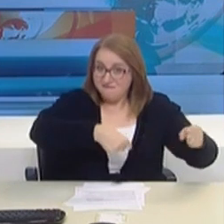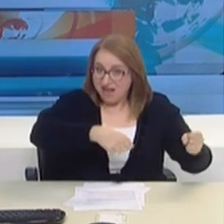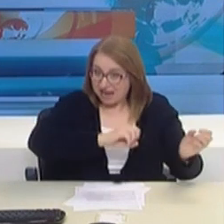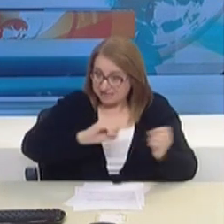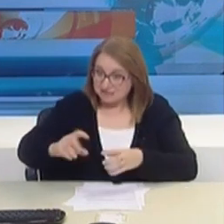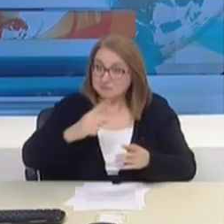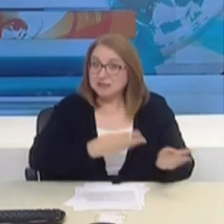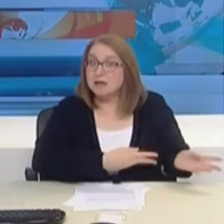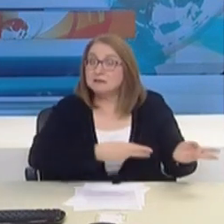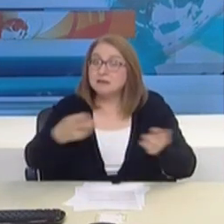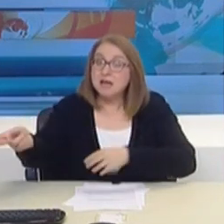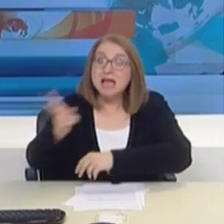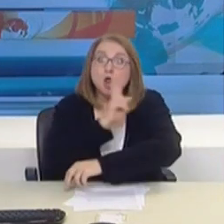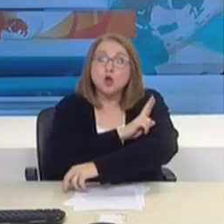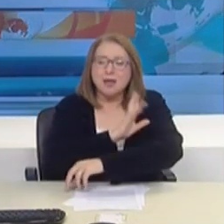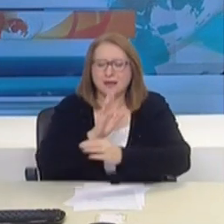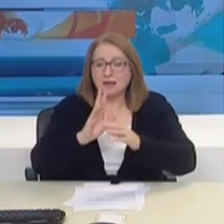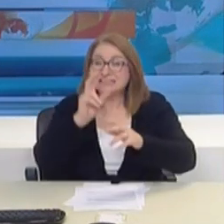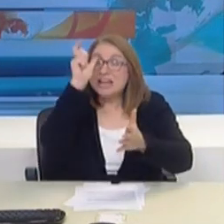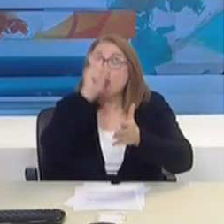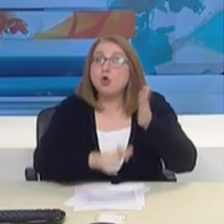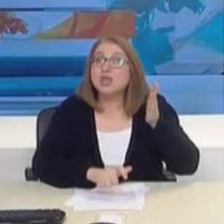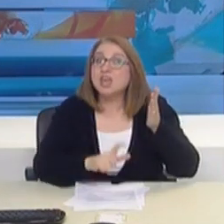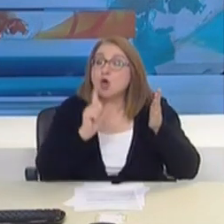ξενοδοχείο σε συνθήκες